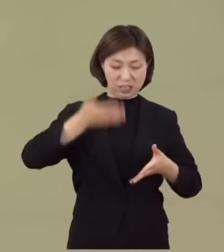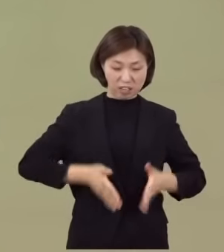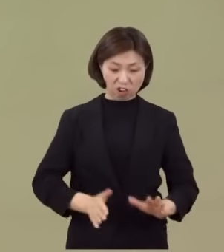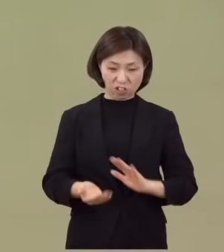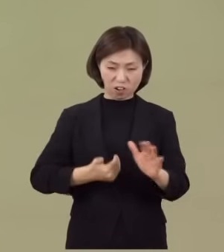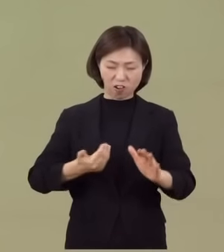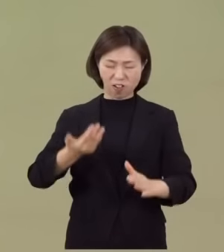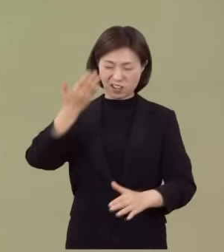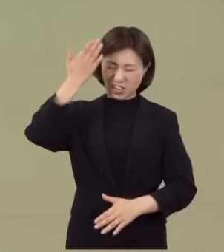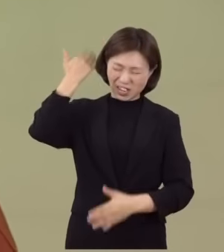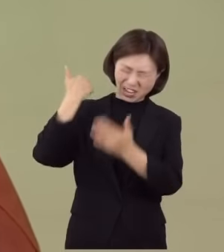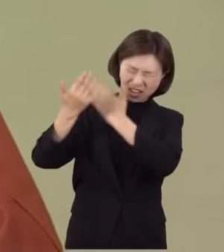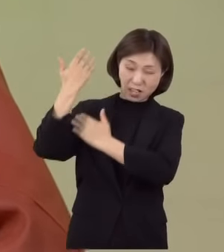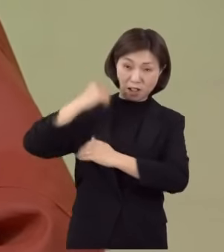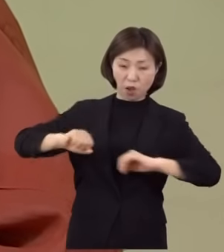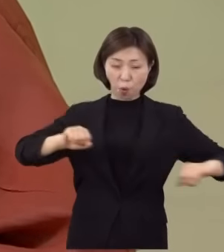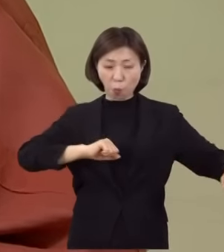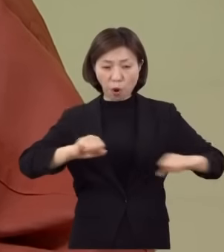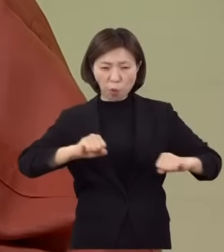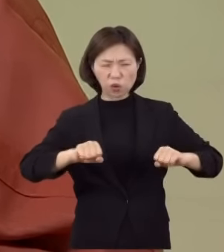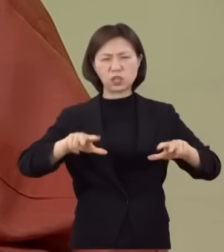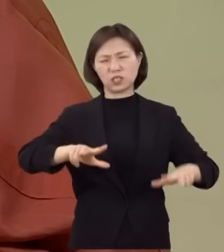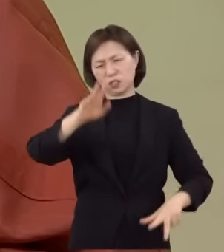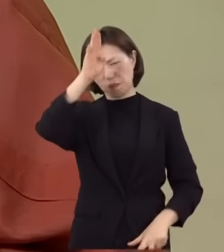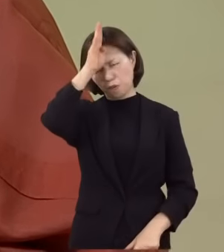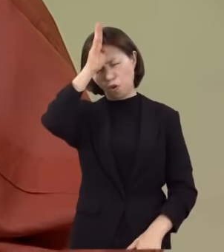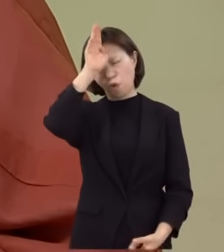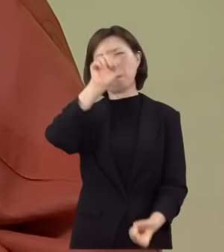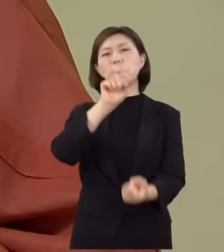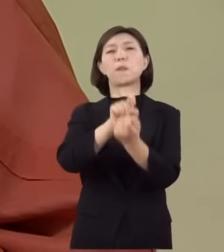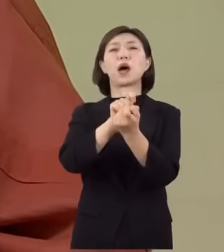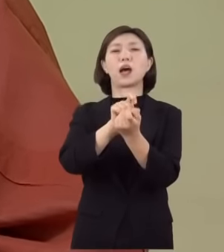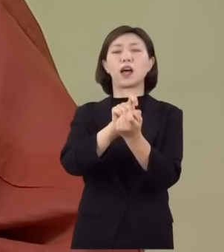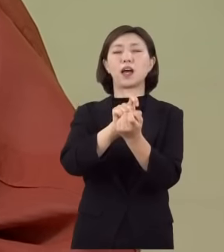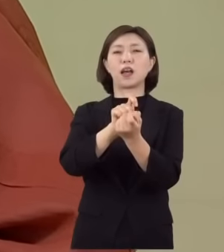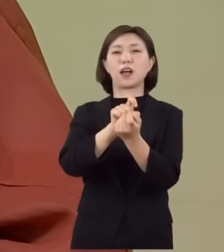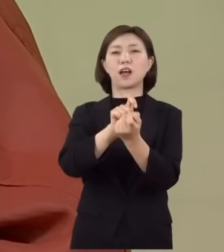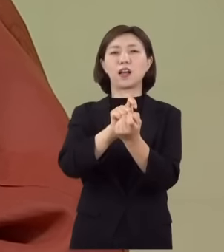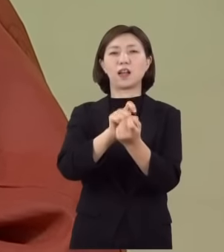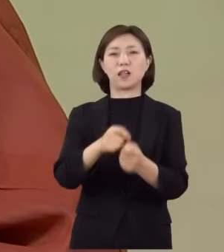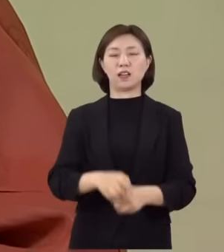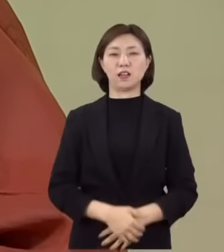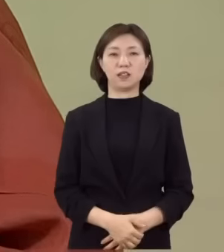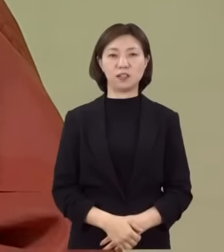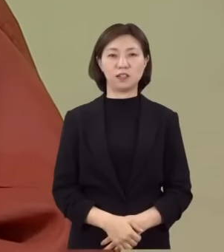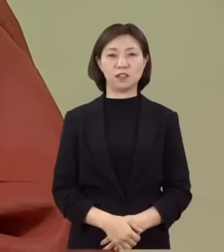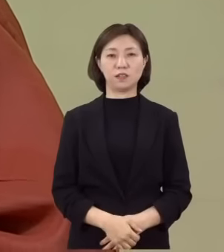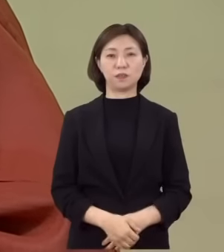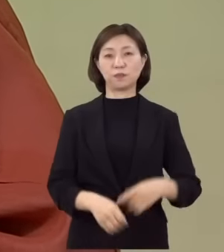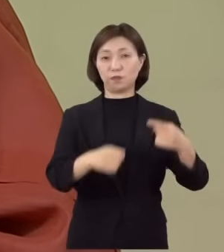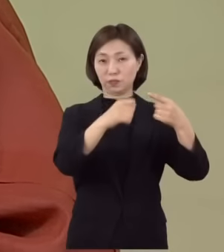병으로 나타난게 숙세의 업보로 인한 병이